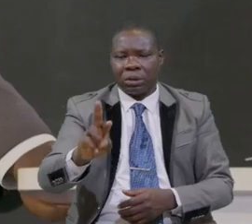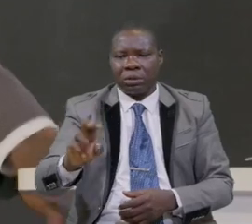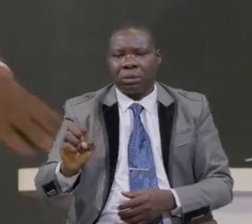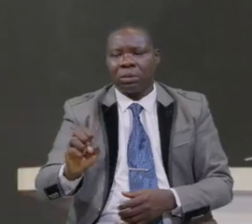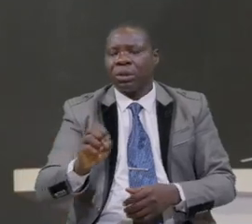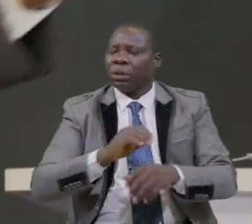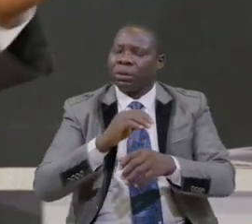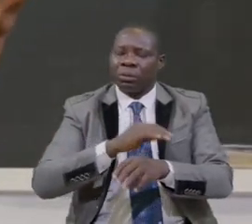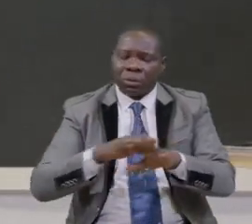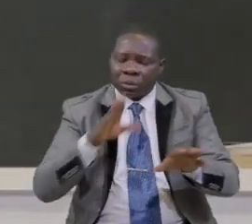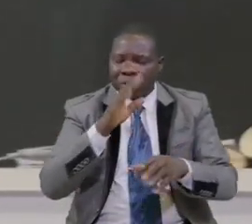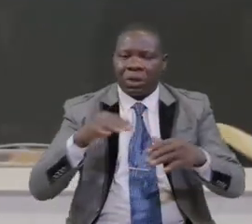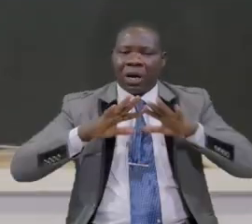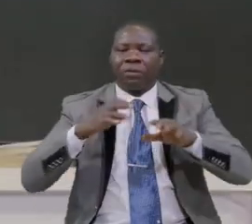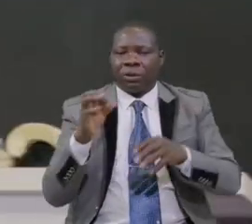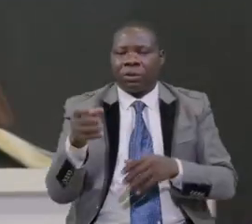veulent faire.